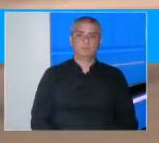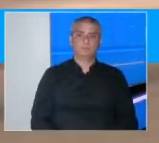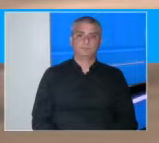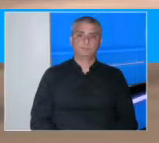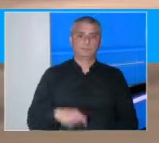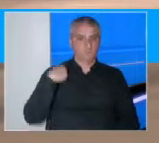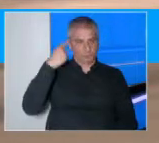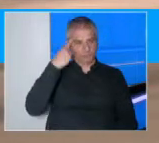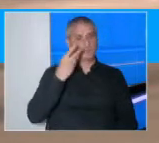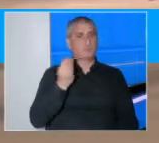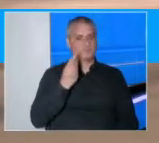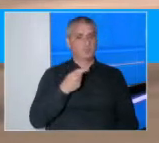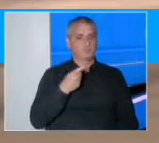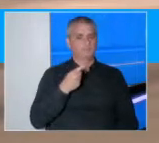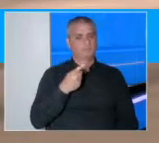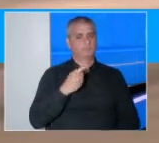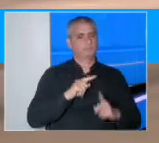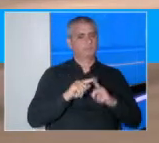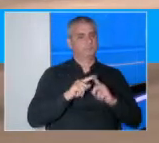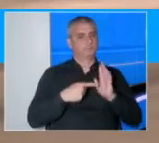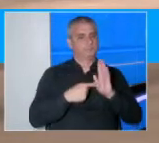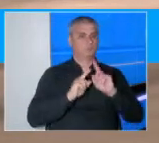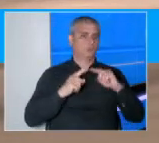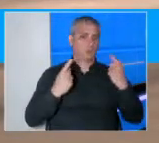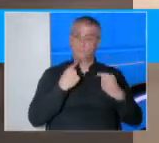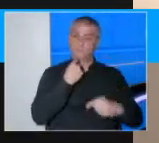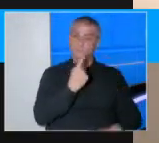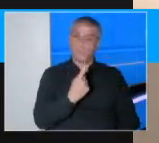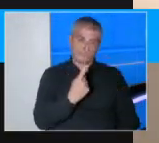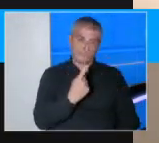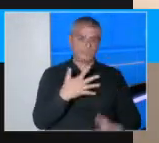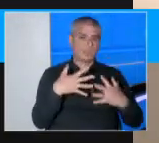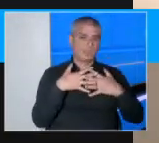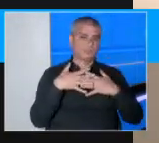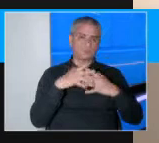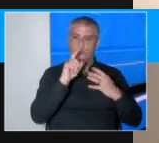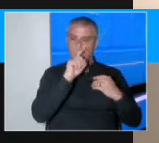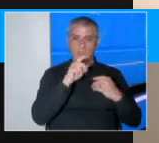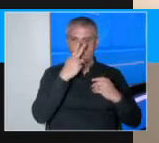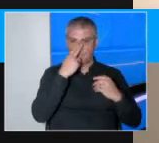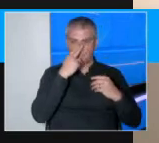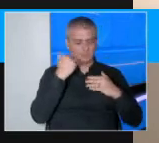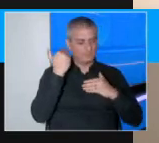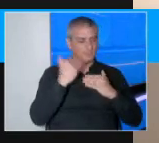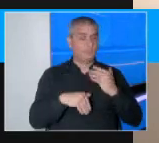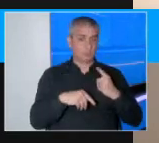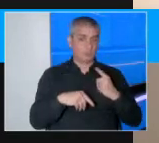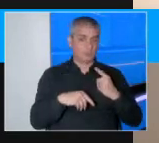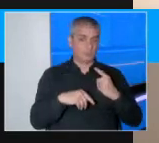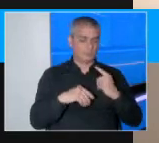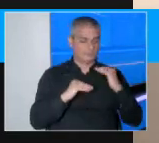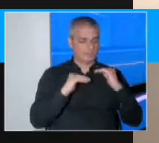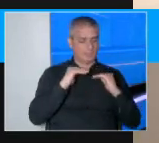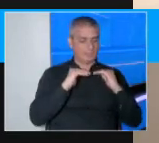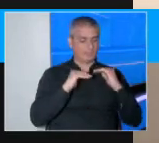אני חושב שאלה דברים שהם איתותים מאיתותים שונים, שבאים ואומרים שארצות הברית אולי מנסה בסופו של יום